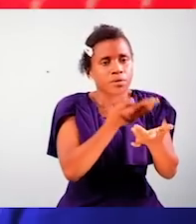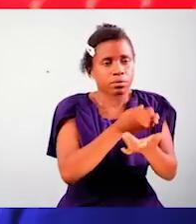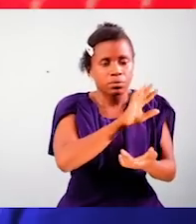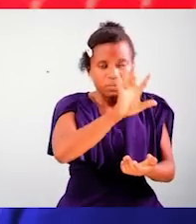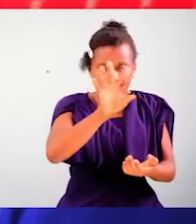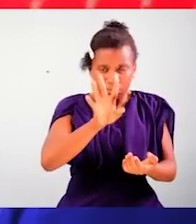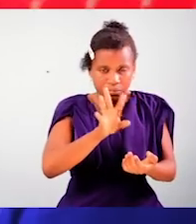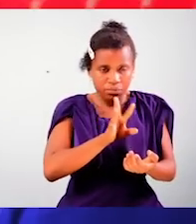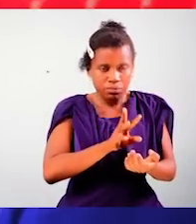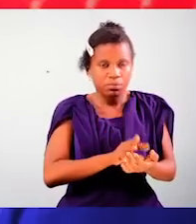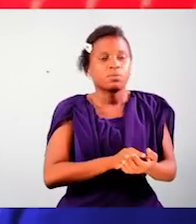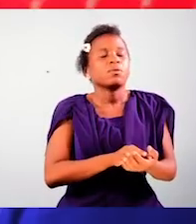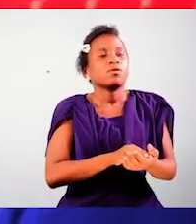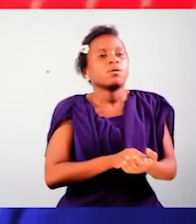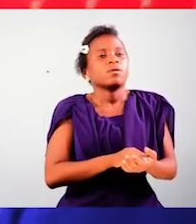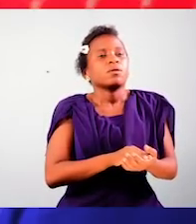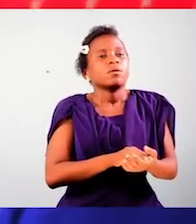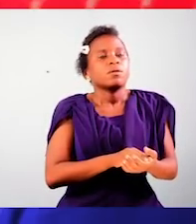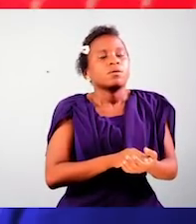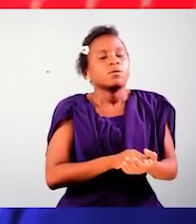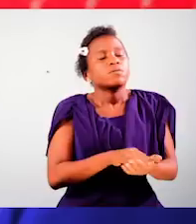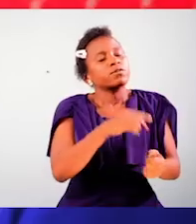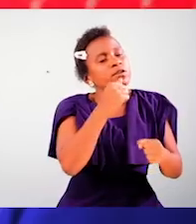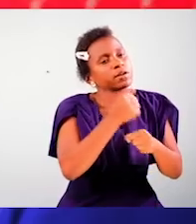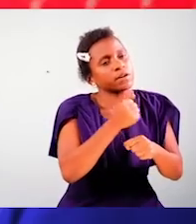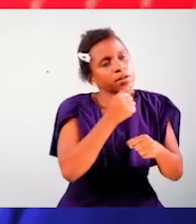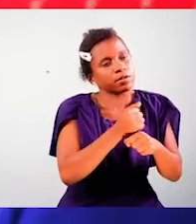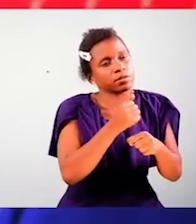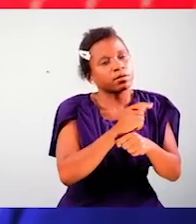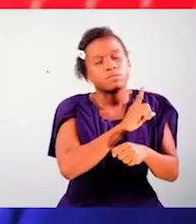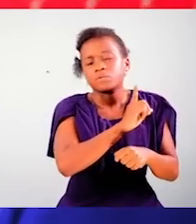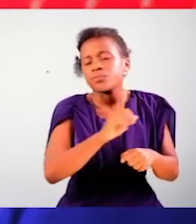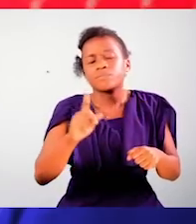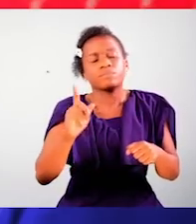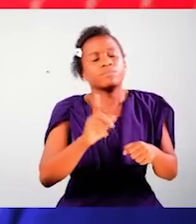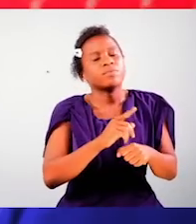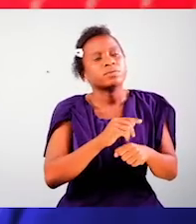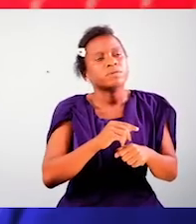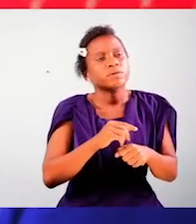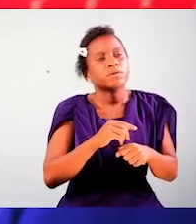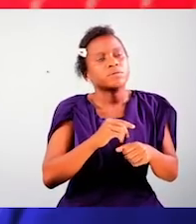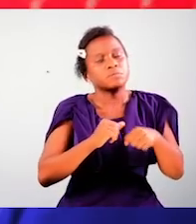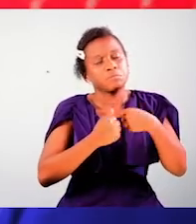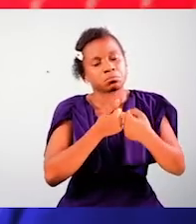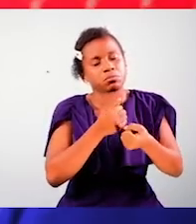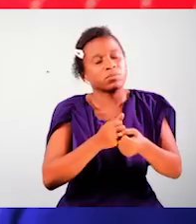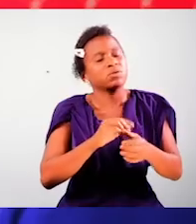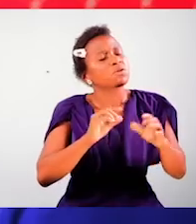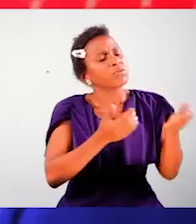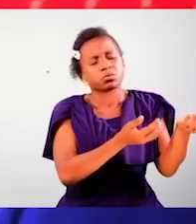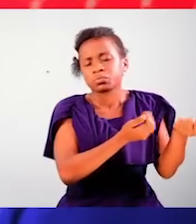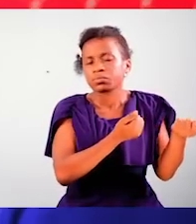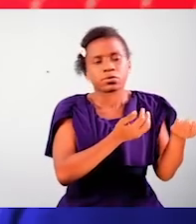inahusika ifanyie kazi bila kuwa na kigugumizi na bila hata kusubiri rais aseme, si ndio? Kwa